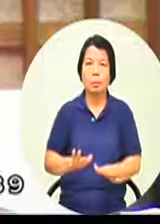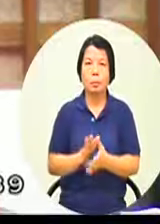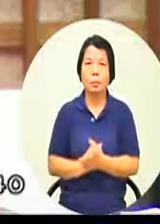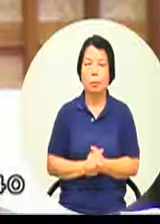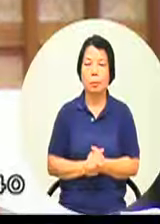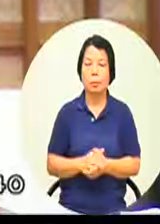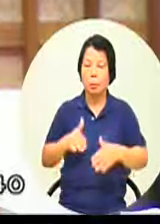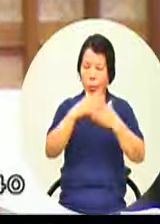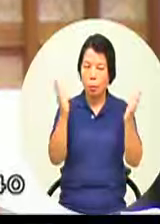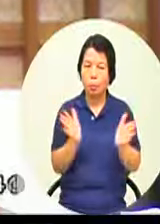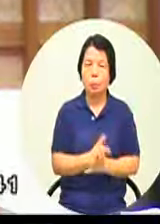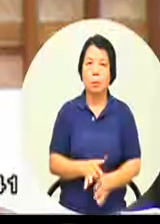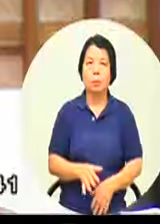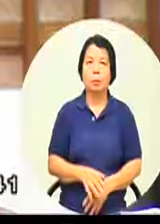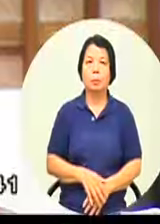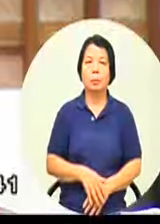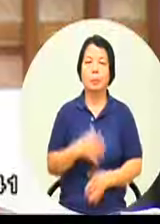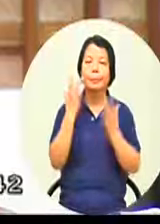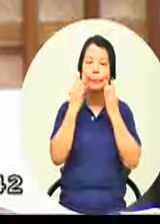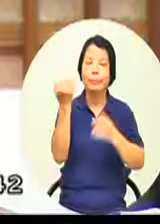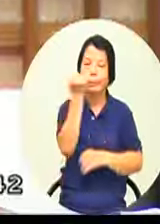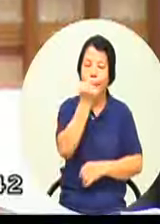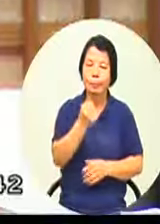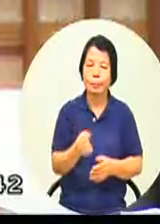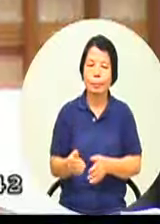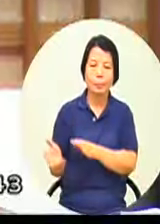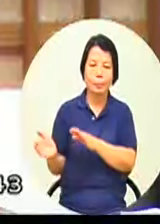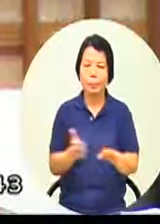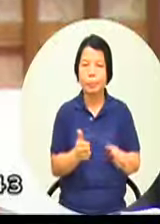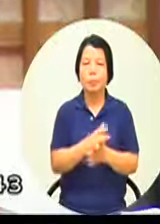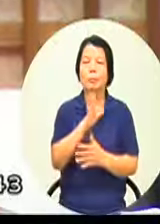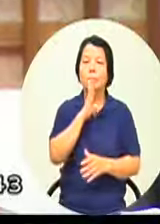我们把菜虫撇开来，是因为你政府的